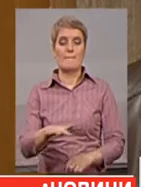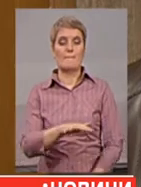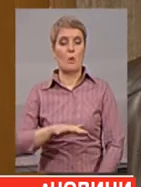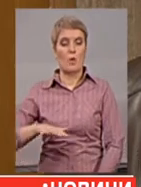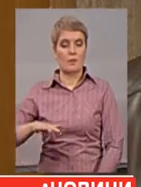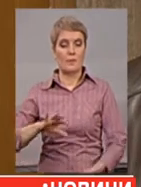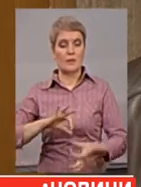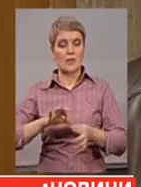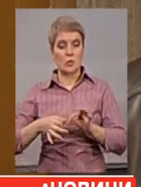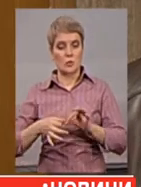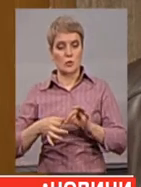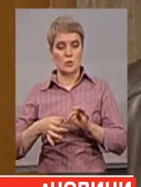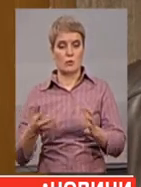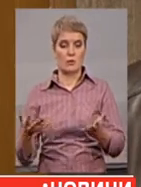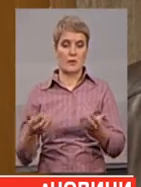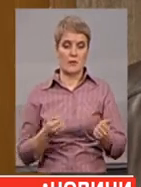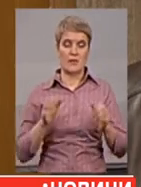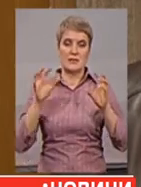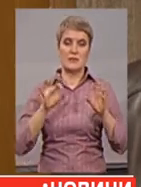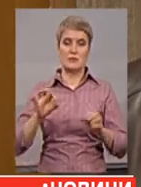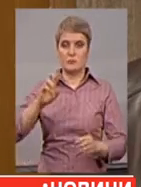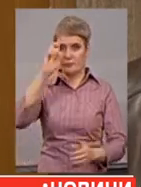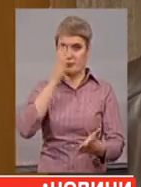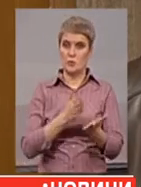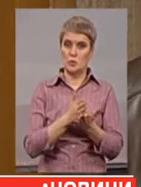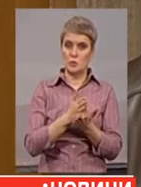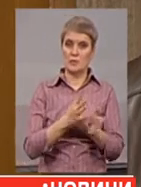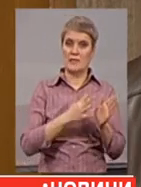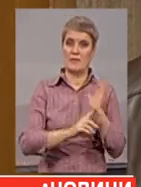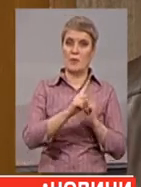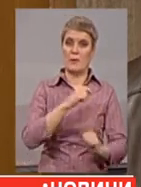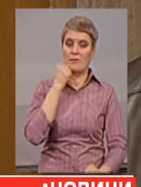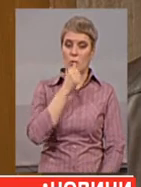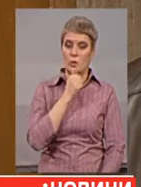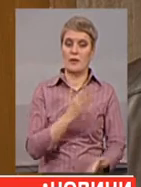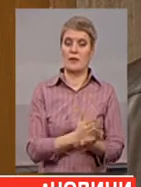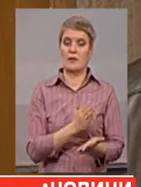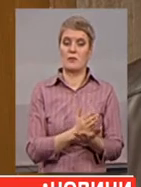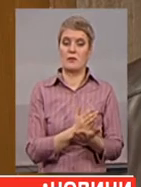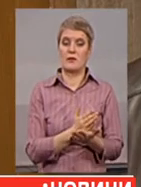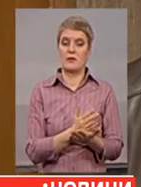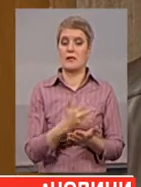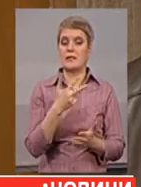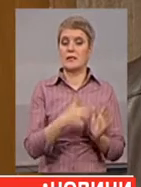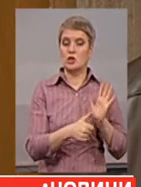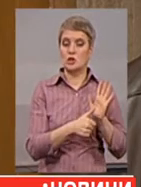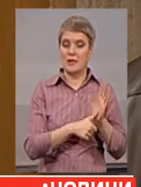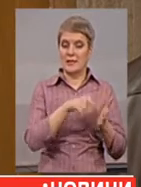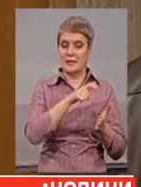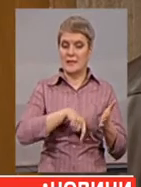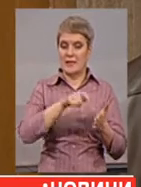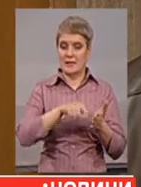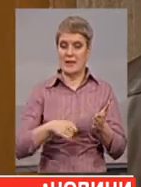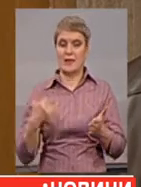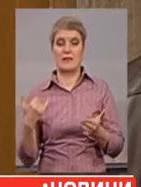достаточно сложное принимается, тот же закон про госслужбу, ранее он 91 года имел порядка 36 статей, сейчас он